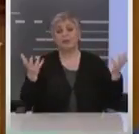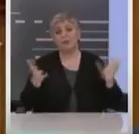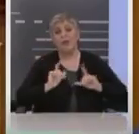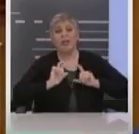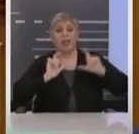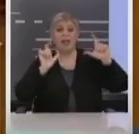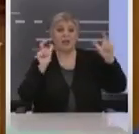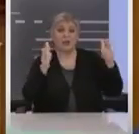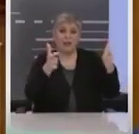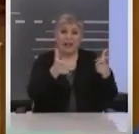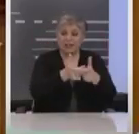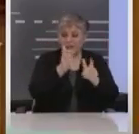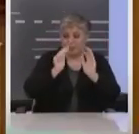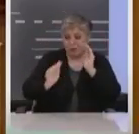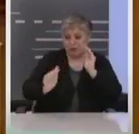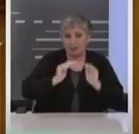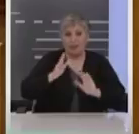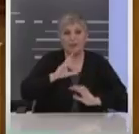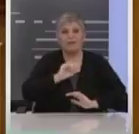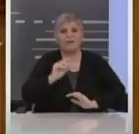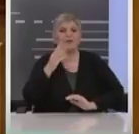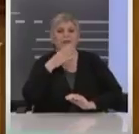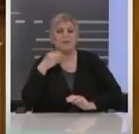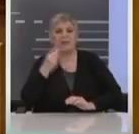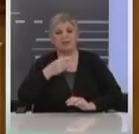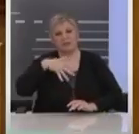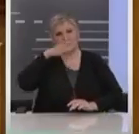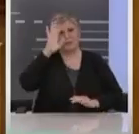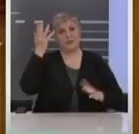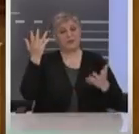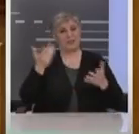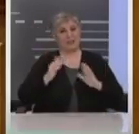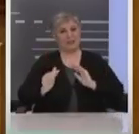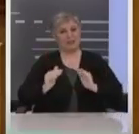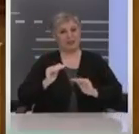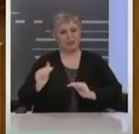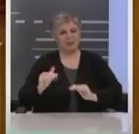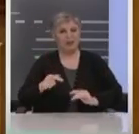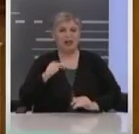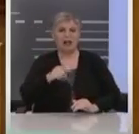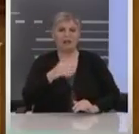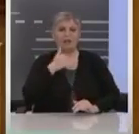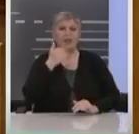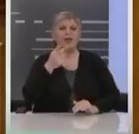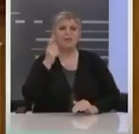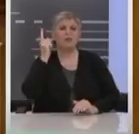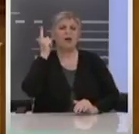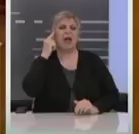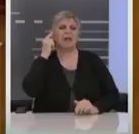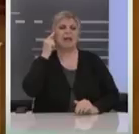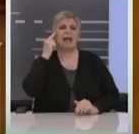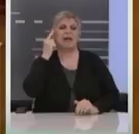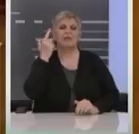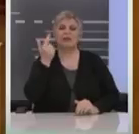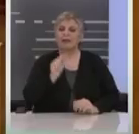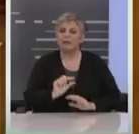ξέρουν και δεν μπορούν να καταλάβουν τι σημαίνει για αυτούς τους ανθρώπους αυτή η ενίσχυση που κάποιοι από εδώ, από αυτό το βήμα, την